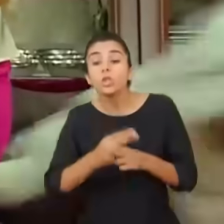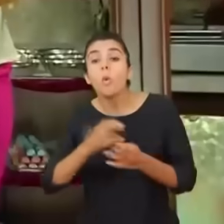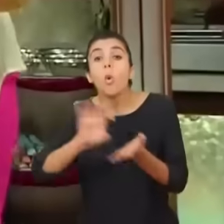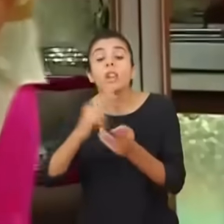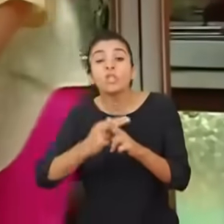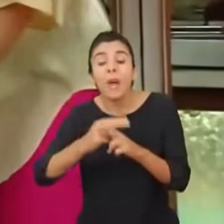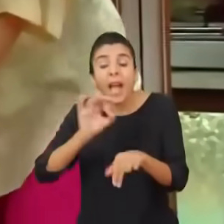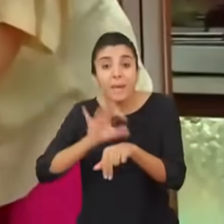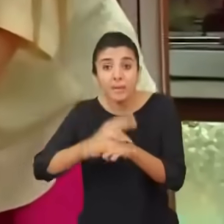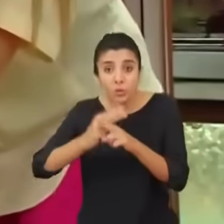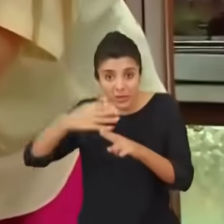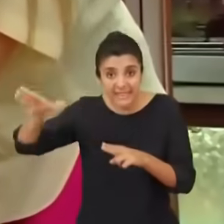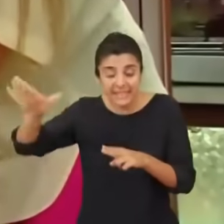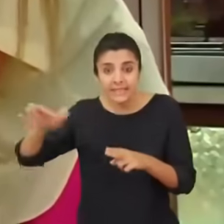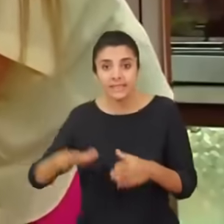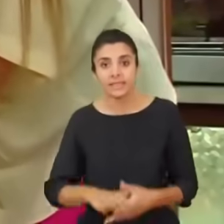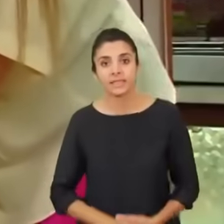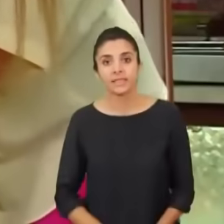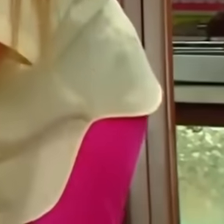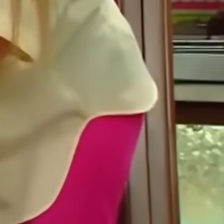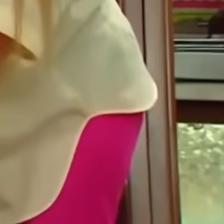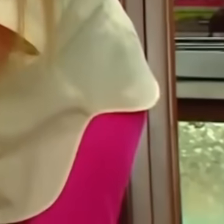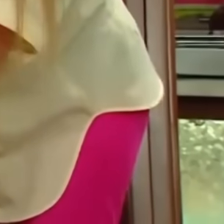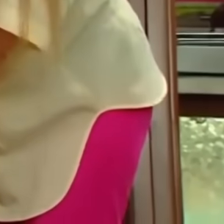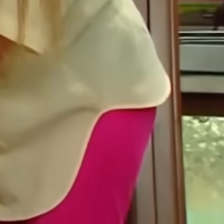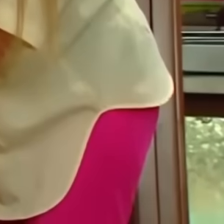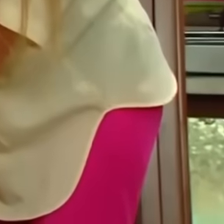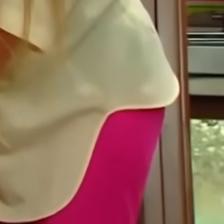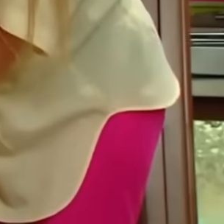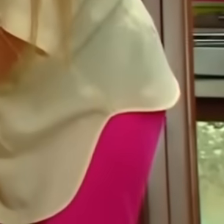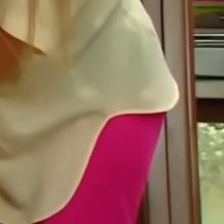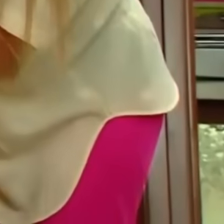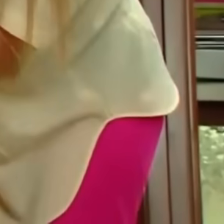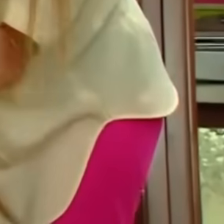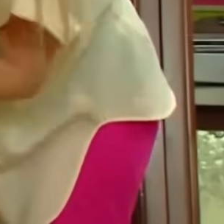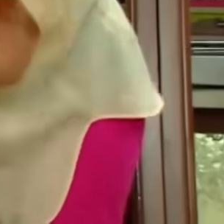kolonya bir şeyler. Değil mi? Elvan gömleğinin yakasını açıyor.